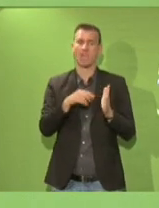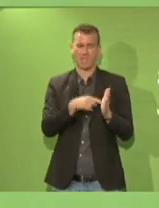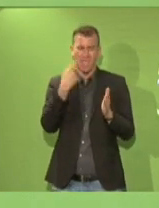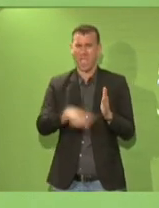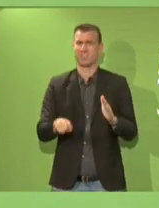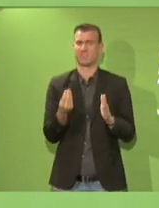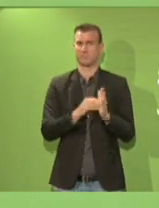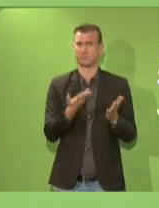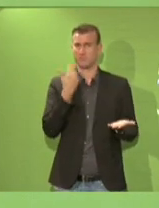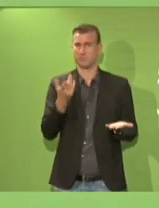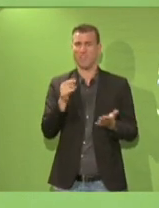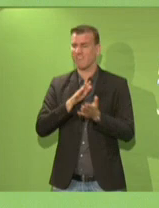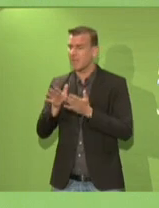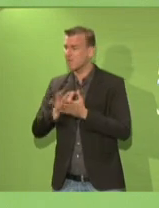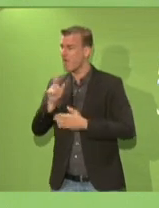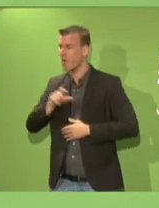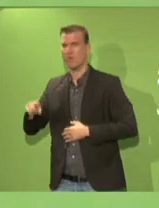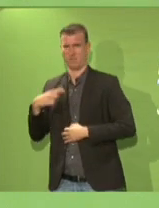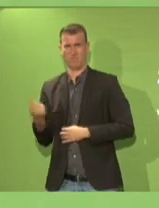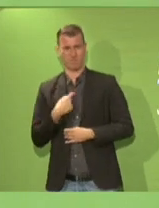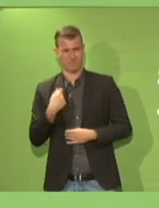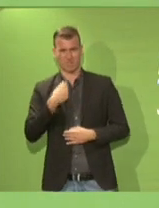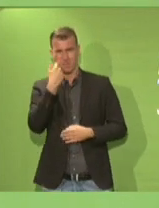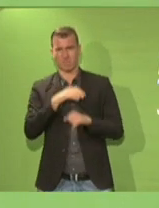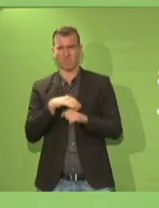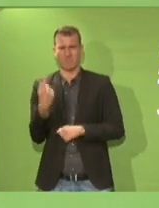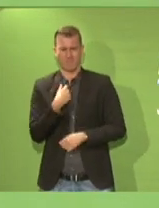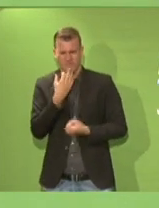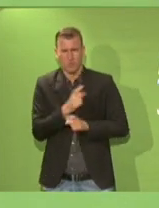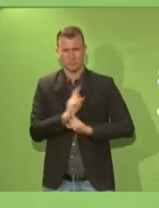wollen weder die Verbraucherinnen und die Verbraucher noch wir, liebe Freundinnen und Freunde.